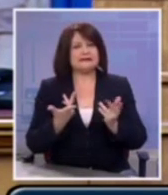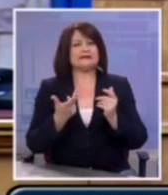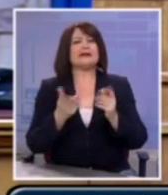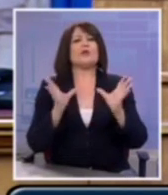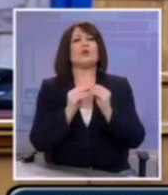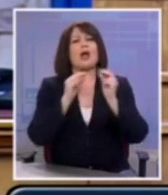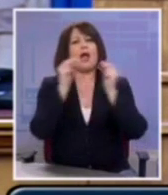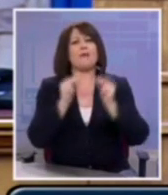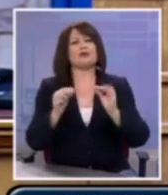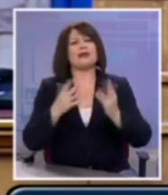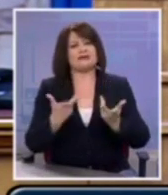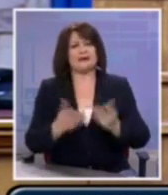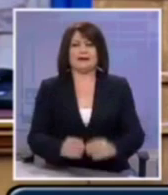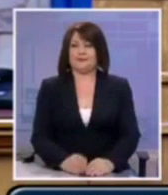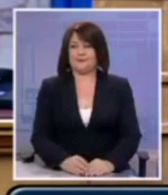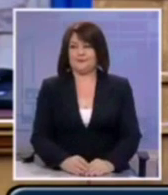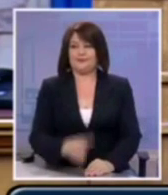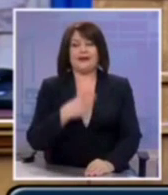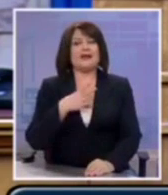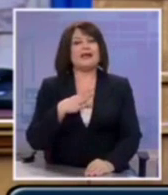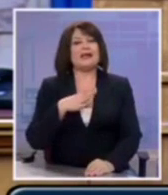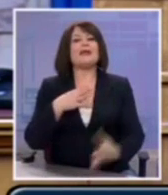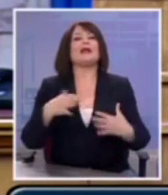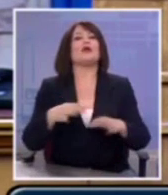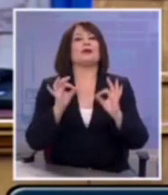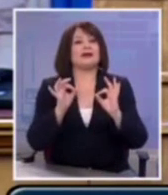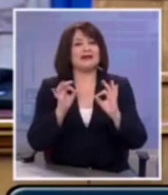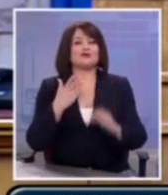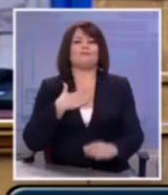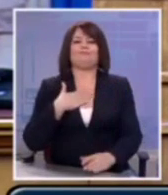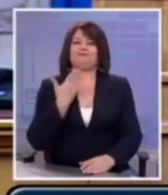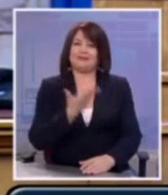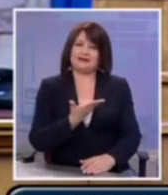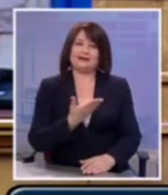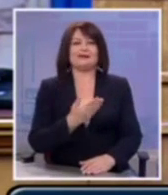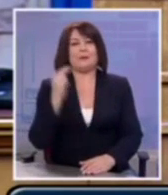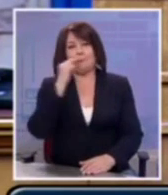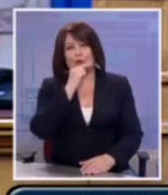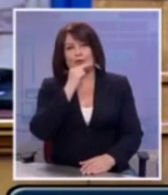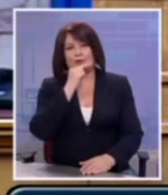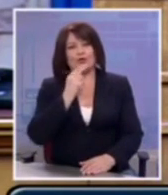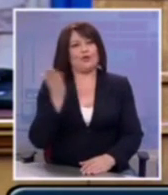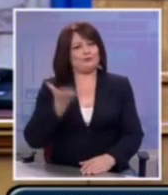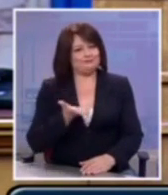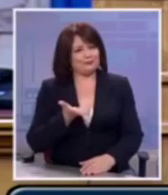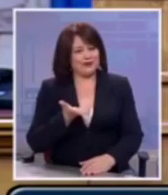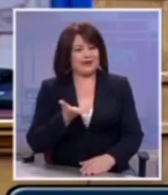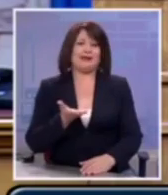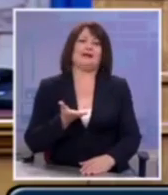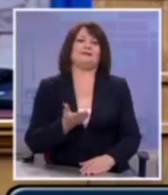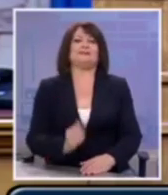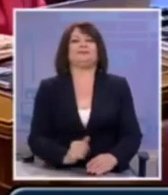πορίσματα. Θέλω να ξεκινήσω ευχαριστώντας τον κύριο Πρωθυπουργό για τη σημερινή του